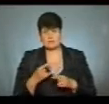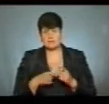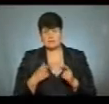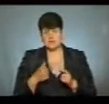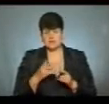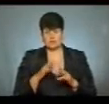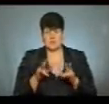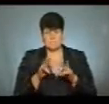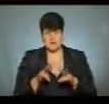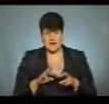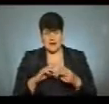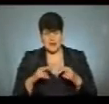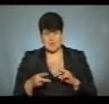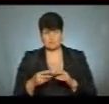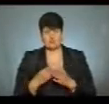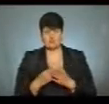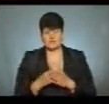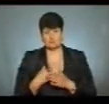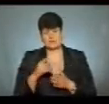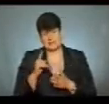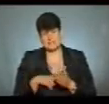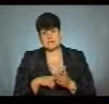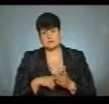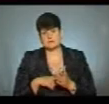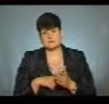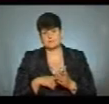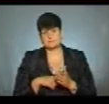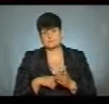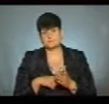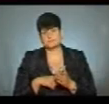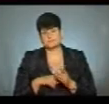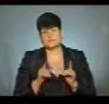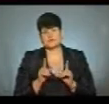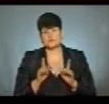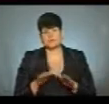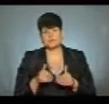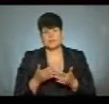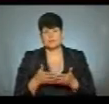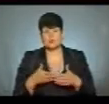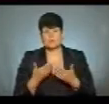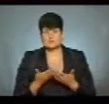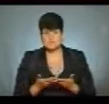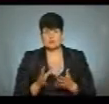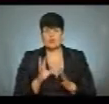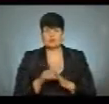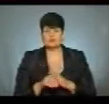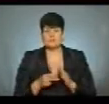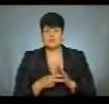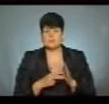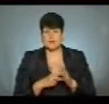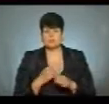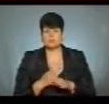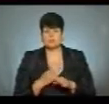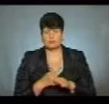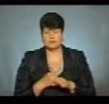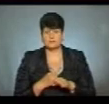буде перегляд бюджету, і ми надіємося, ну, скажімо так, що ми дали пропозиції свої, що включать в план робіт по